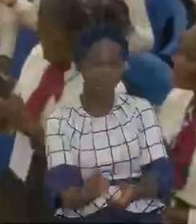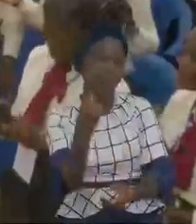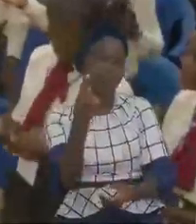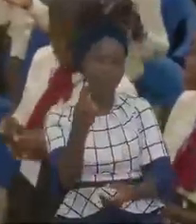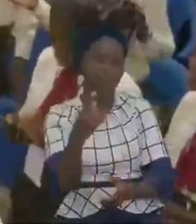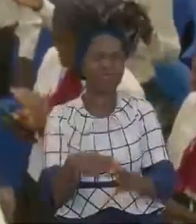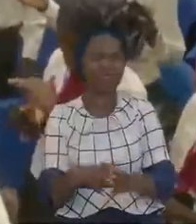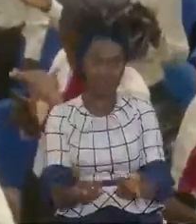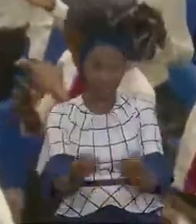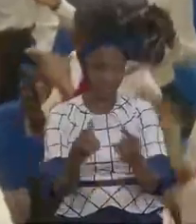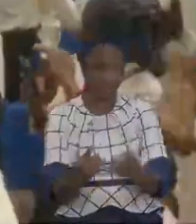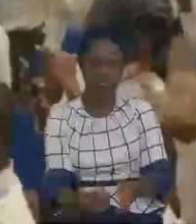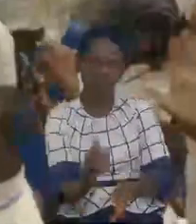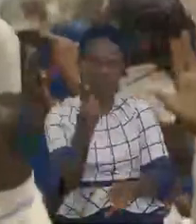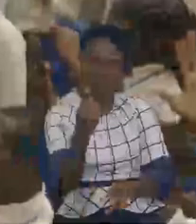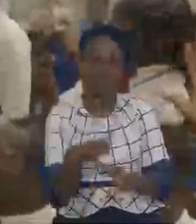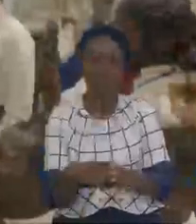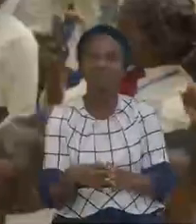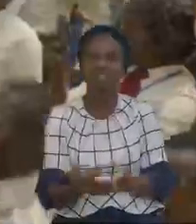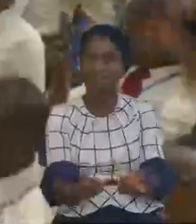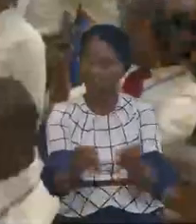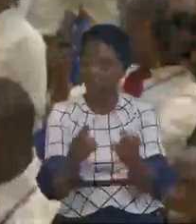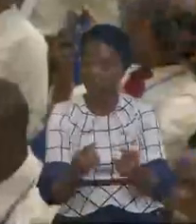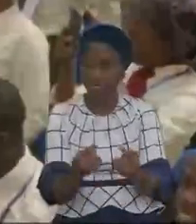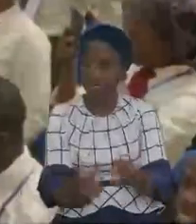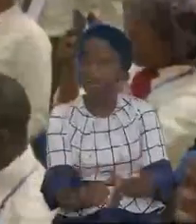viens, monte, monte plus haut.